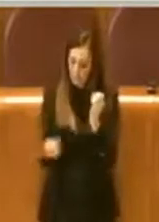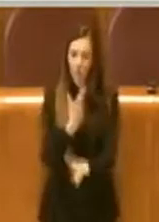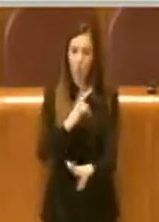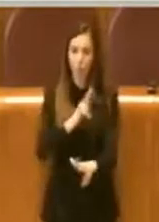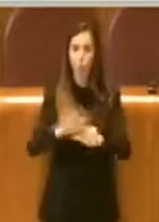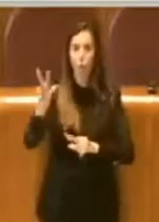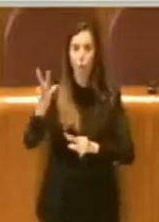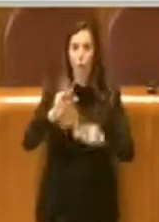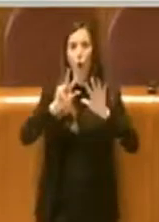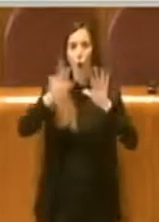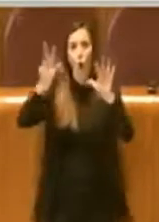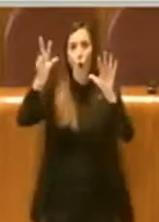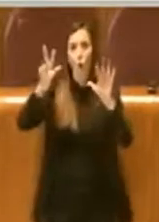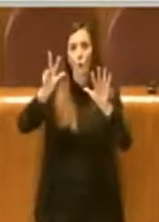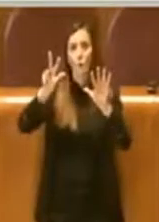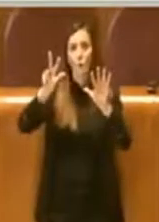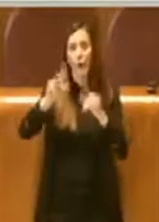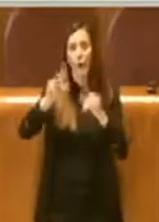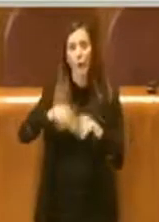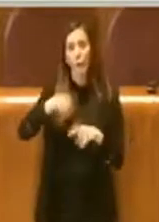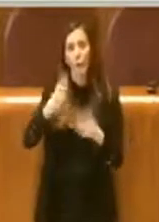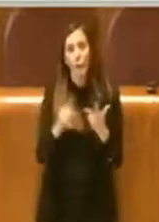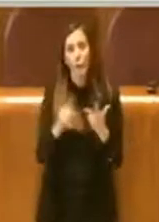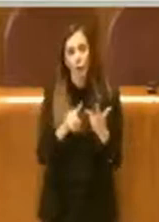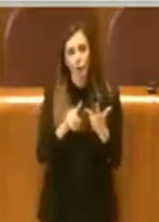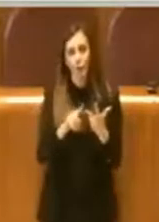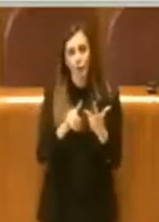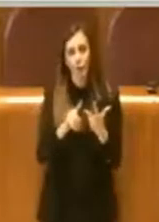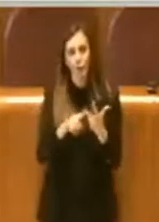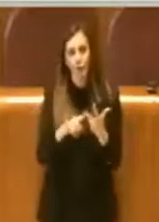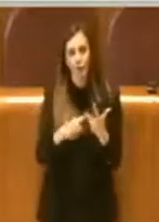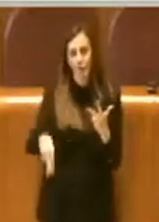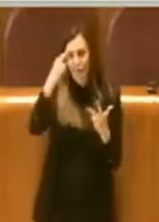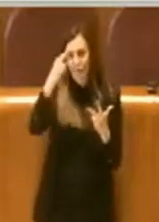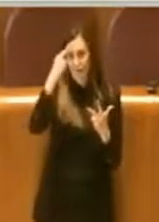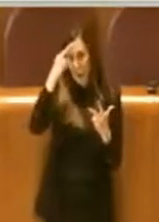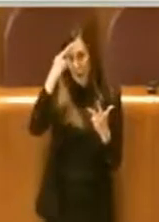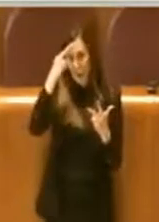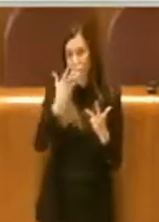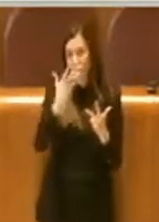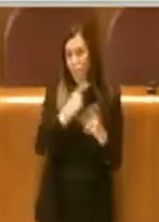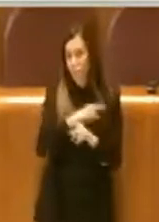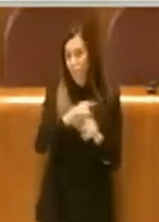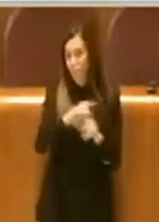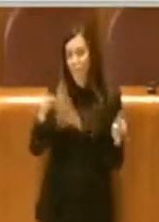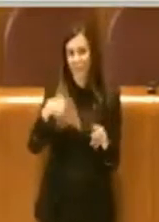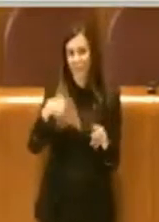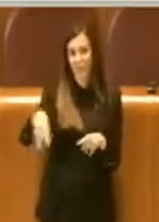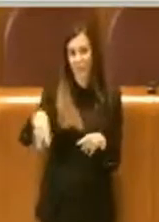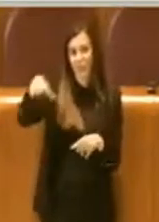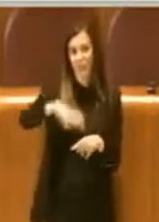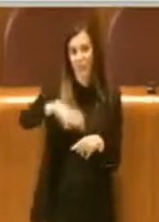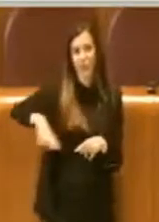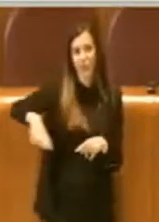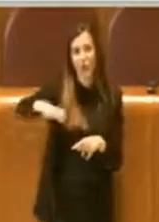municipio. E poi ricordo che anche sulla zona,